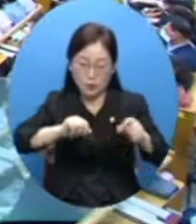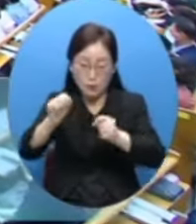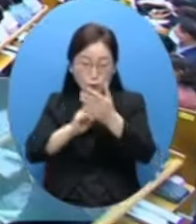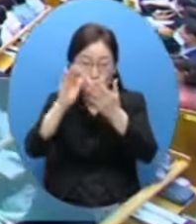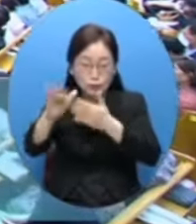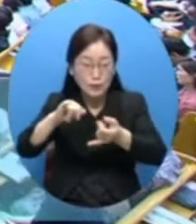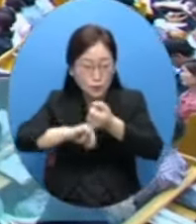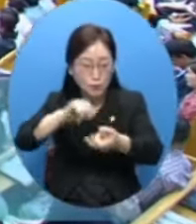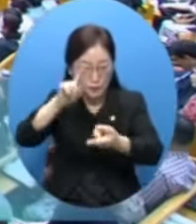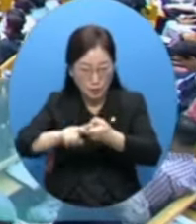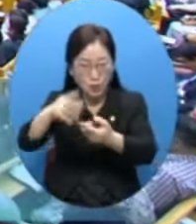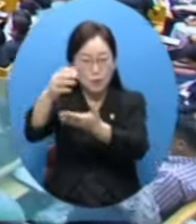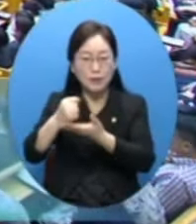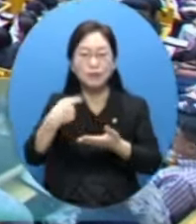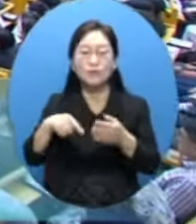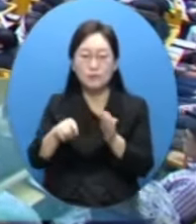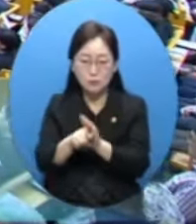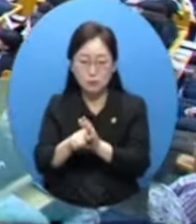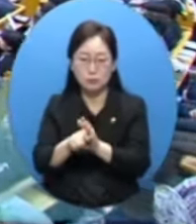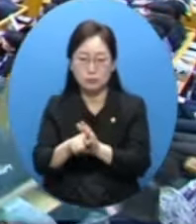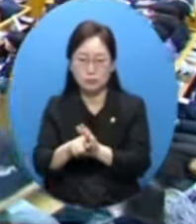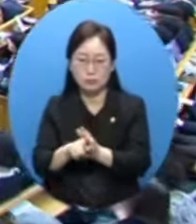받기 위함이라.